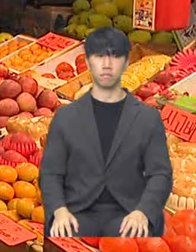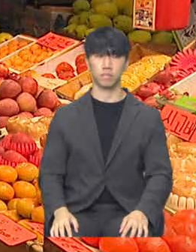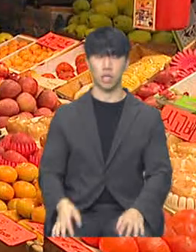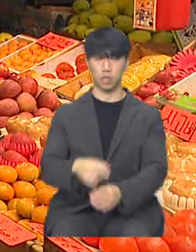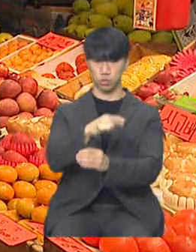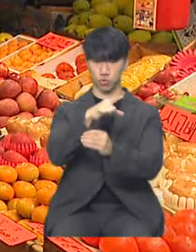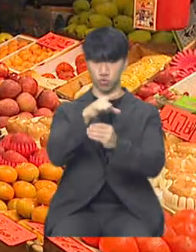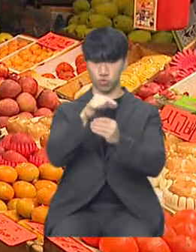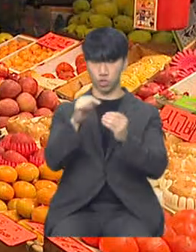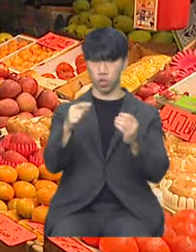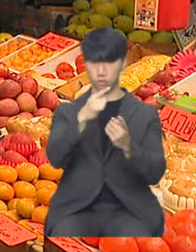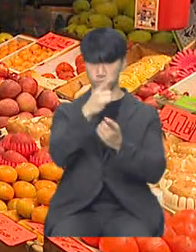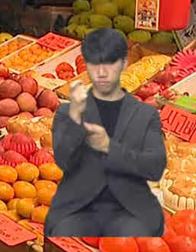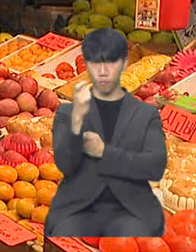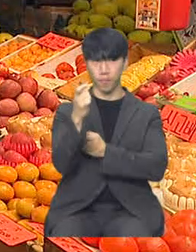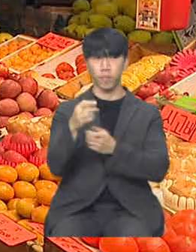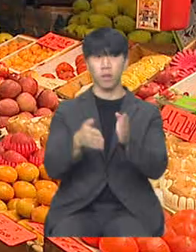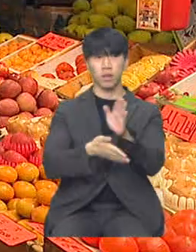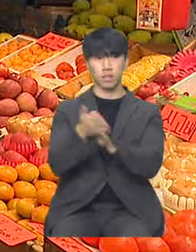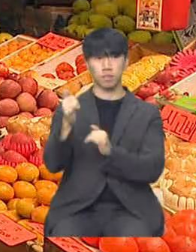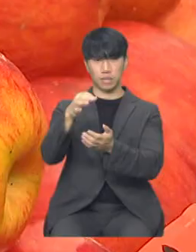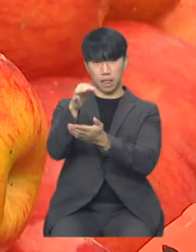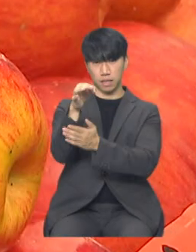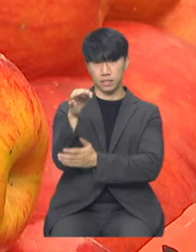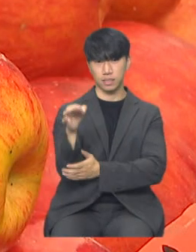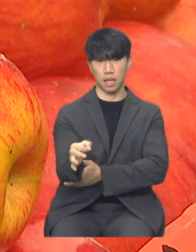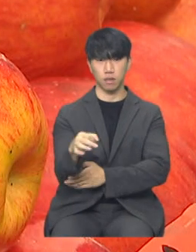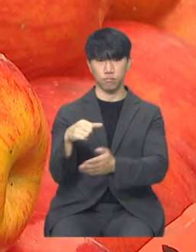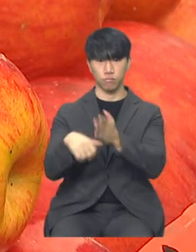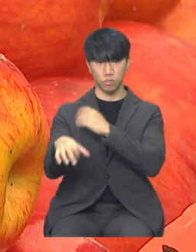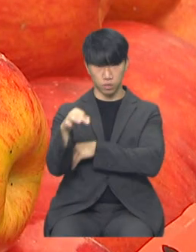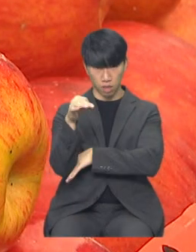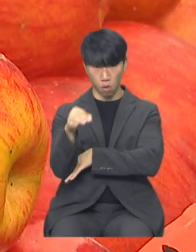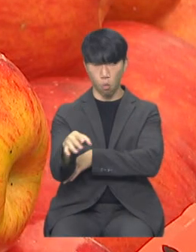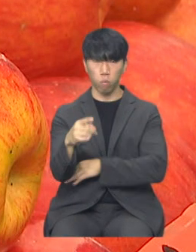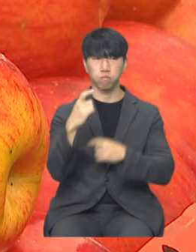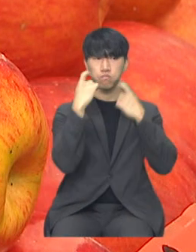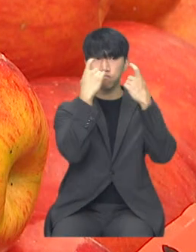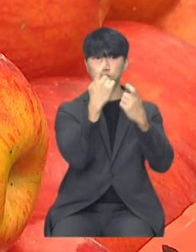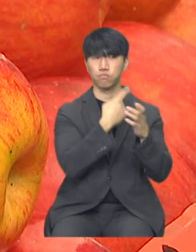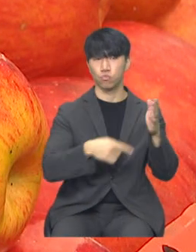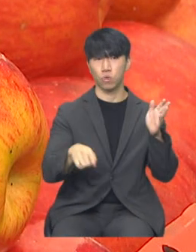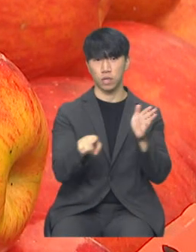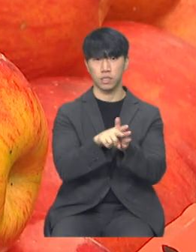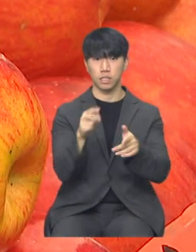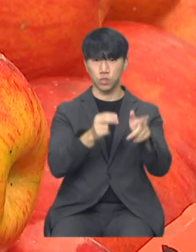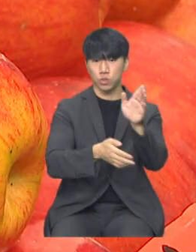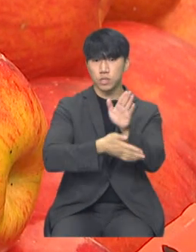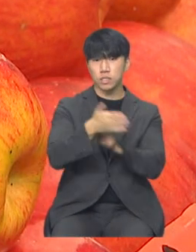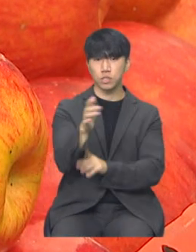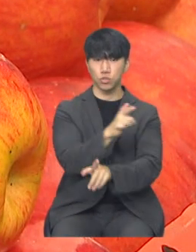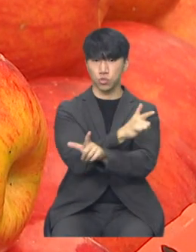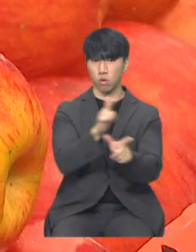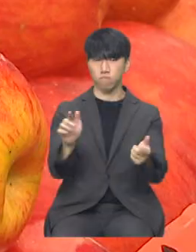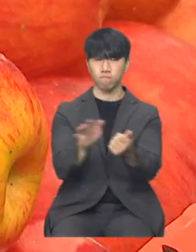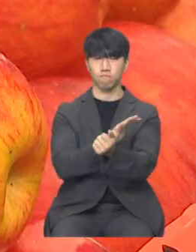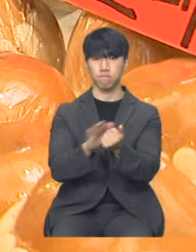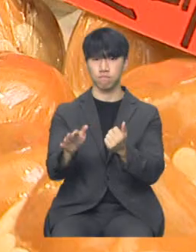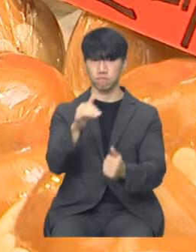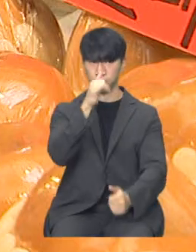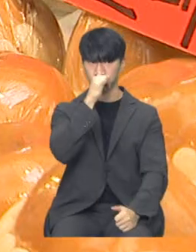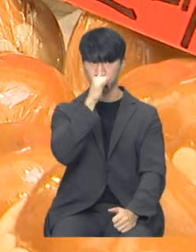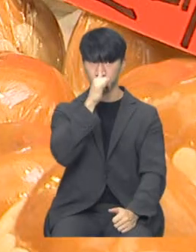추석 연휴를 맞아 시민들이 저렴한 가격에 물건을 구매하고 여행을 갈 수 있도록 인천시가 다양한 혜택을